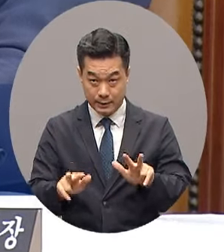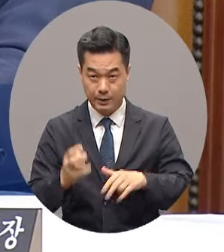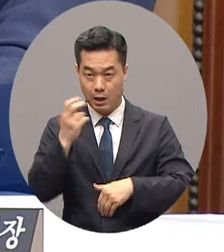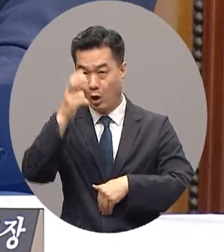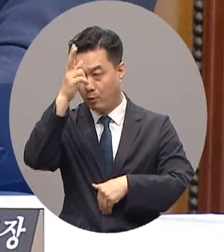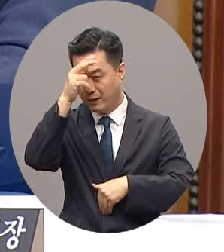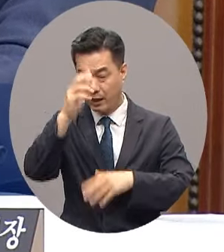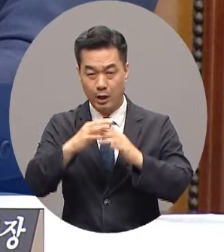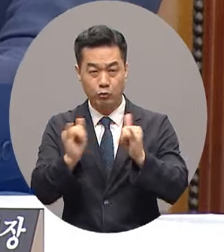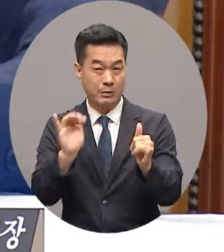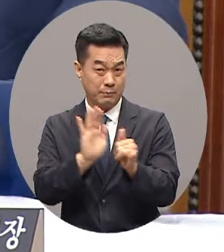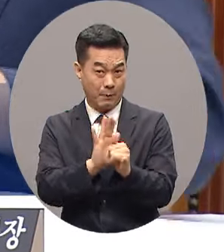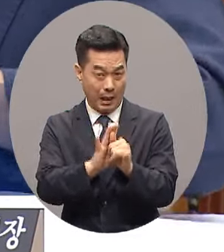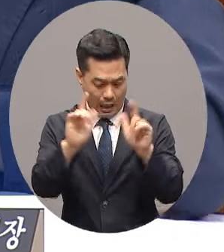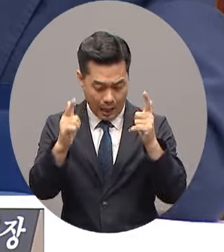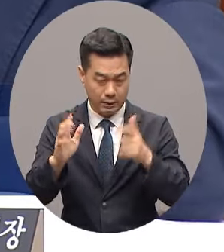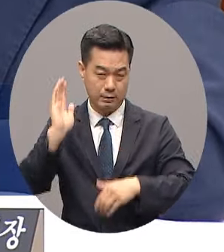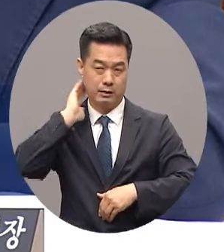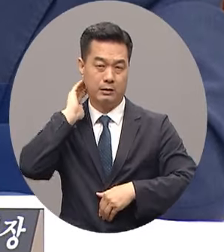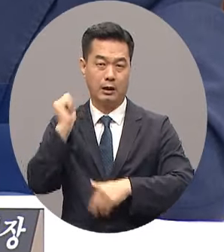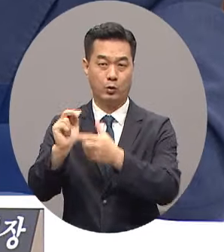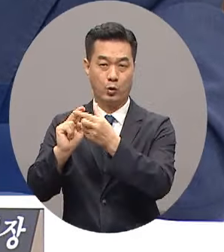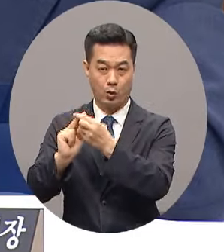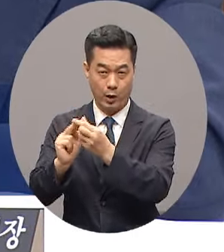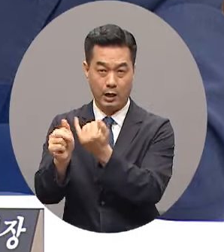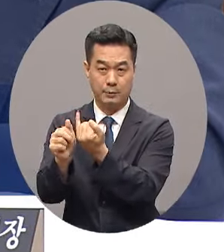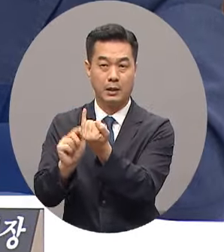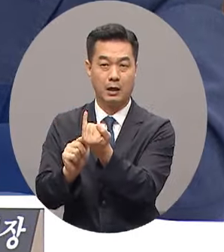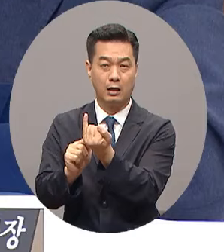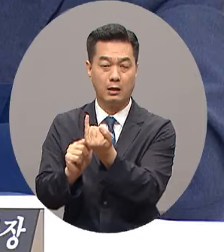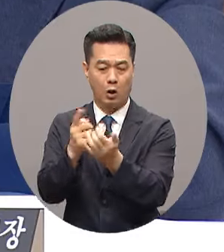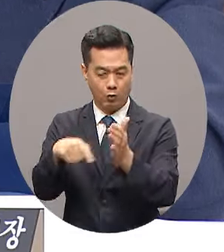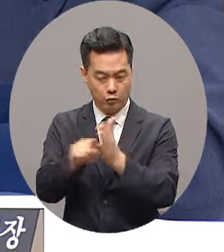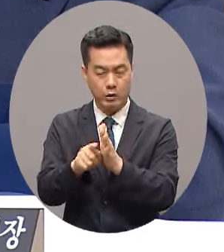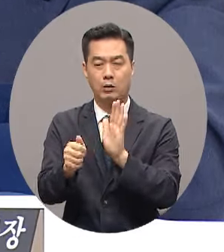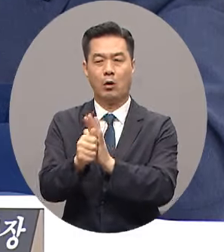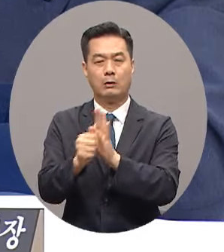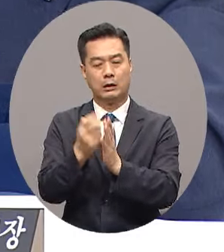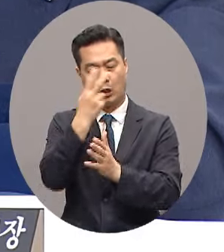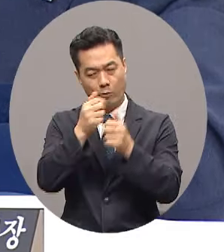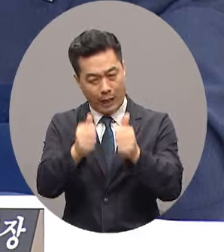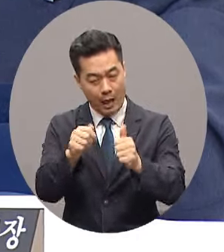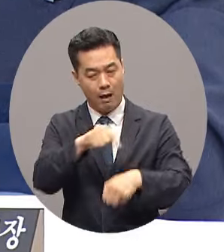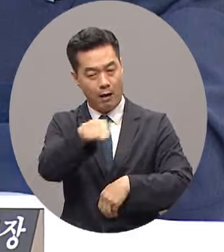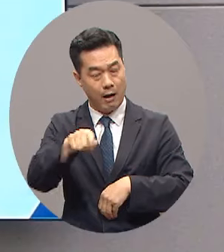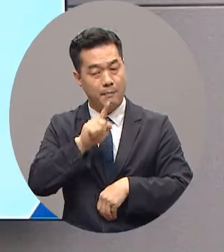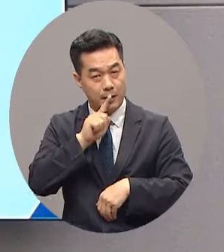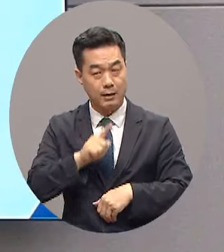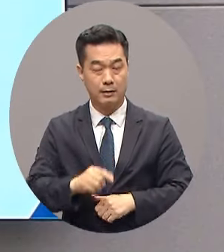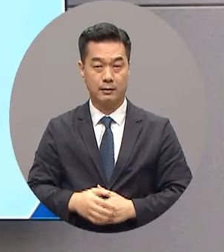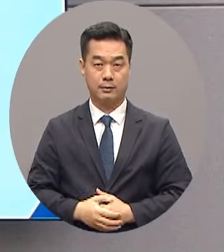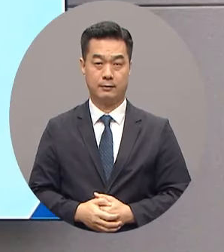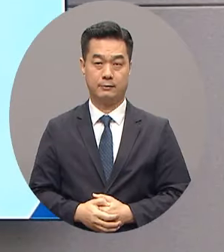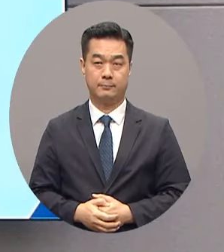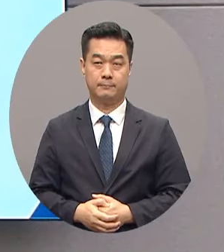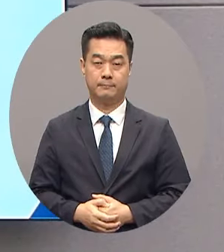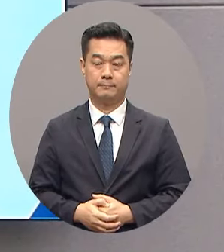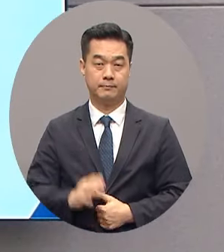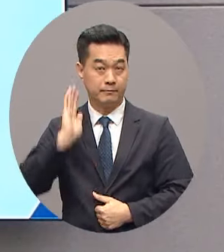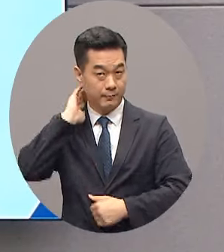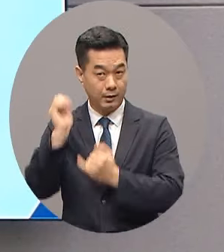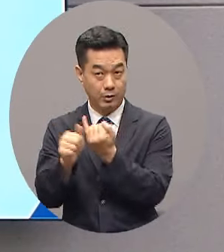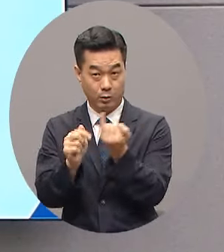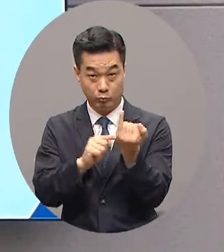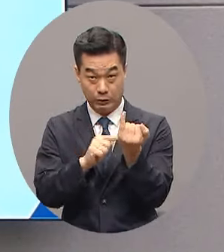위한 검찰이 아니라 대통령과 김건희 여사를 위한 검찰이라고 생각하고 있습니다. 이어 김 여사를